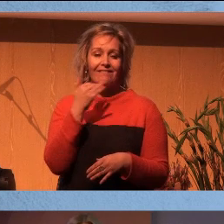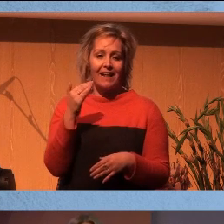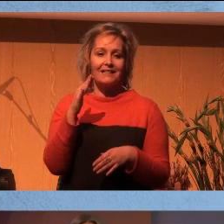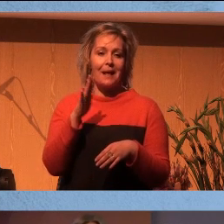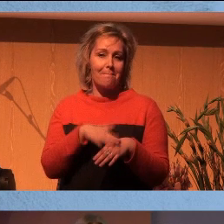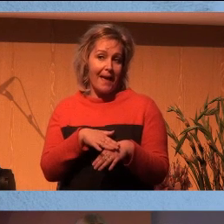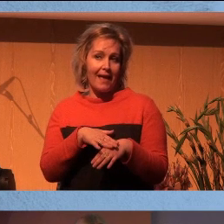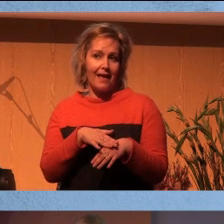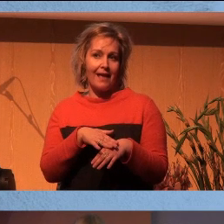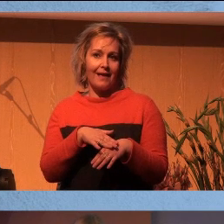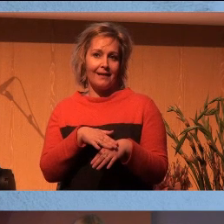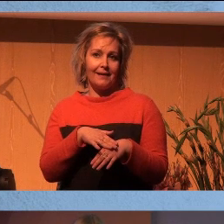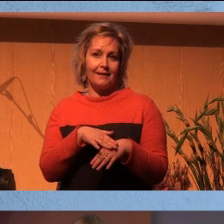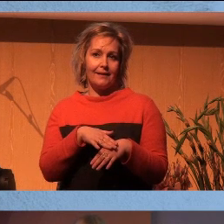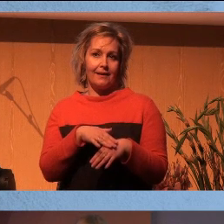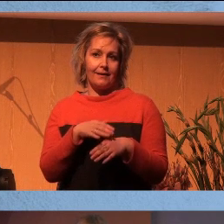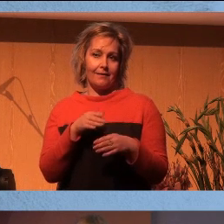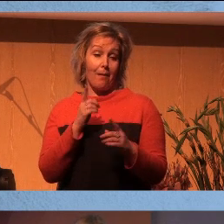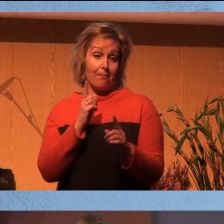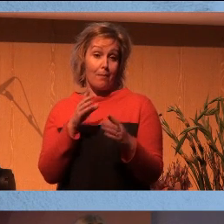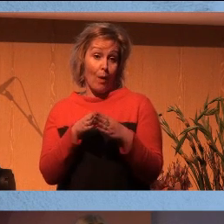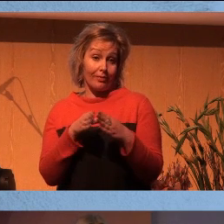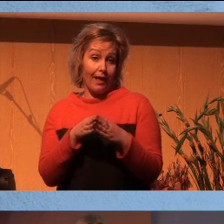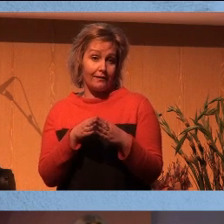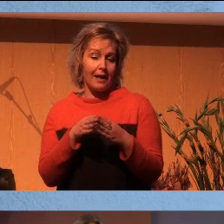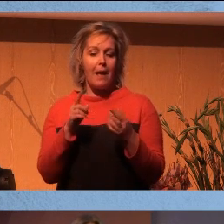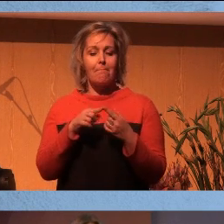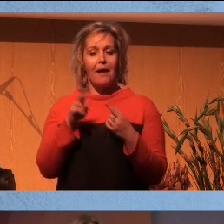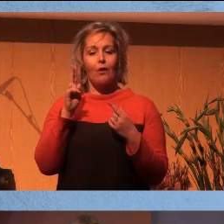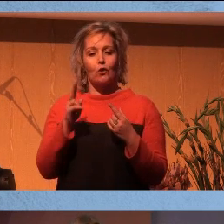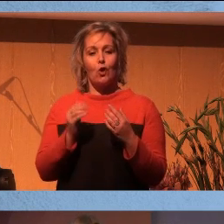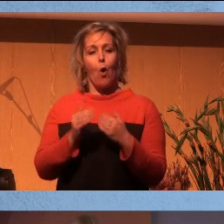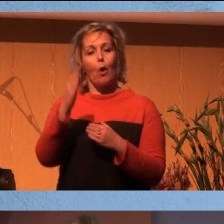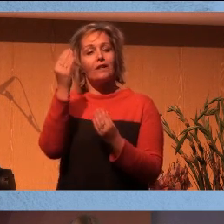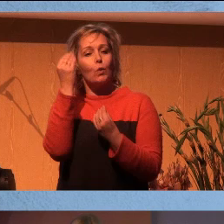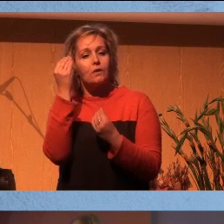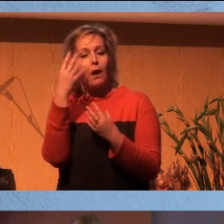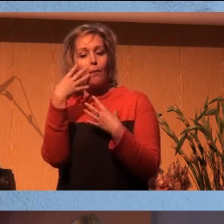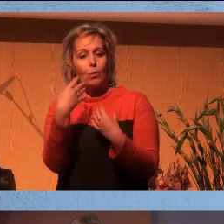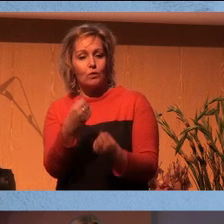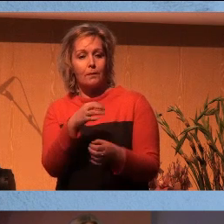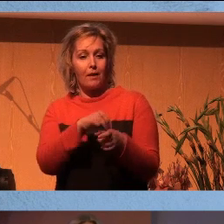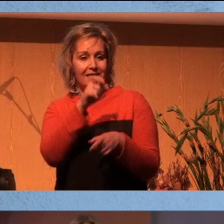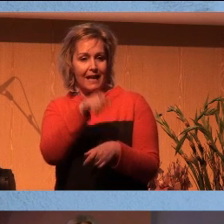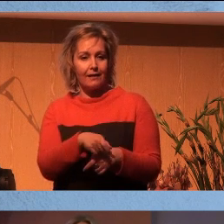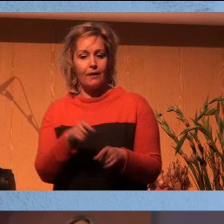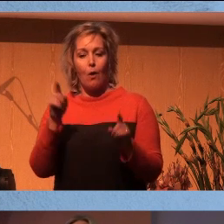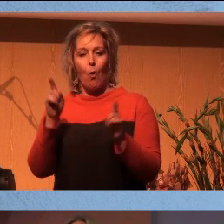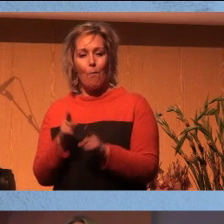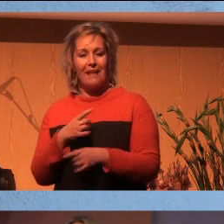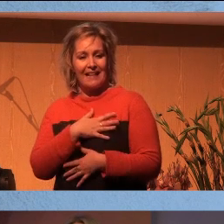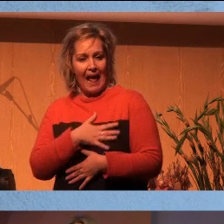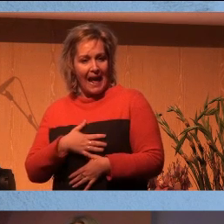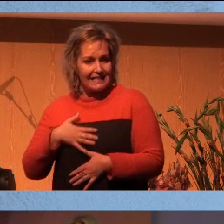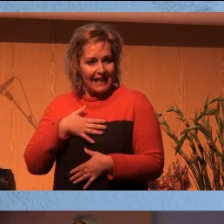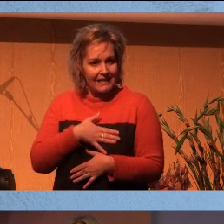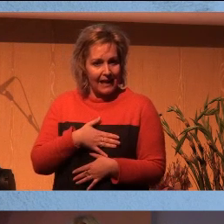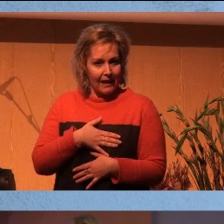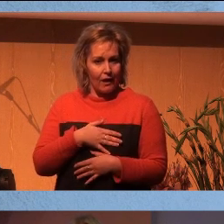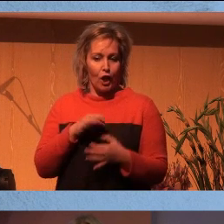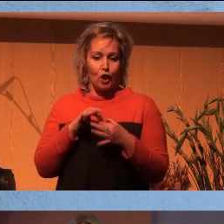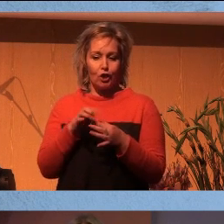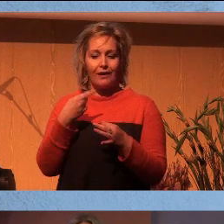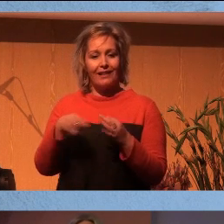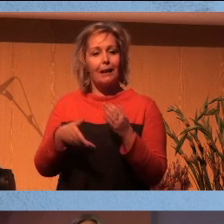med møte, men også økt kunnskap hos pasienten og mindre engstelse knyttet til